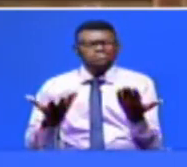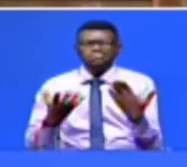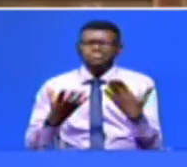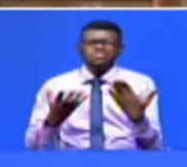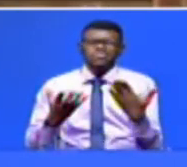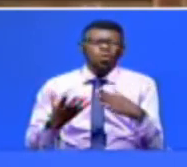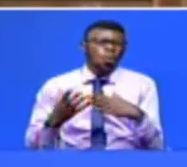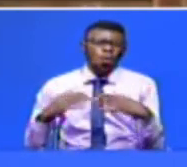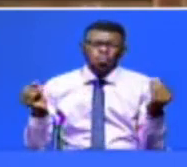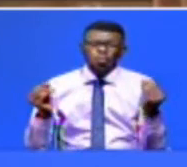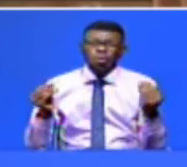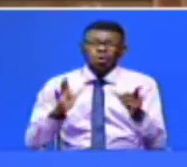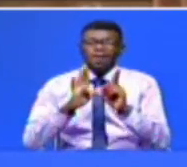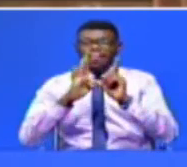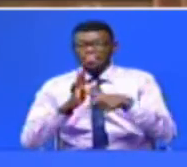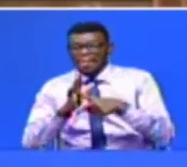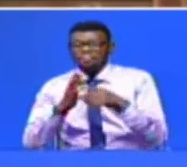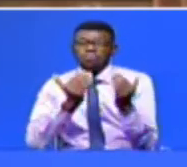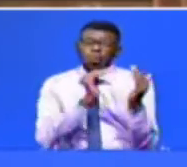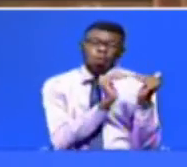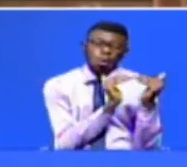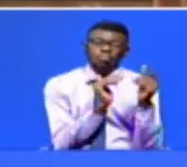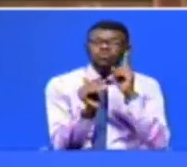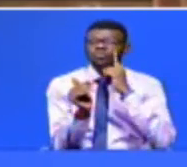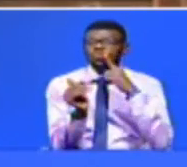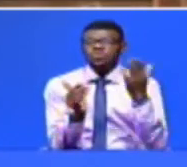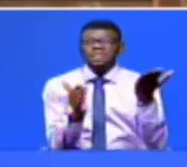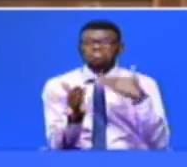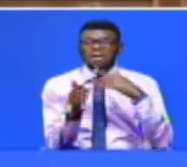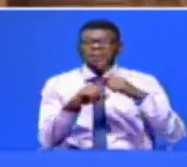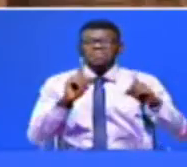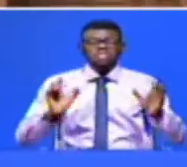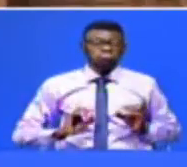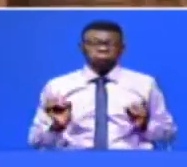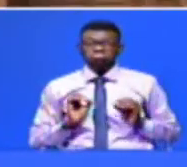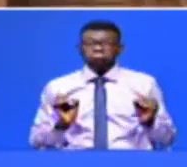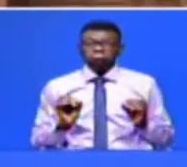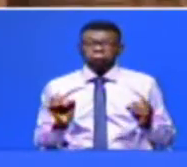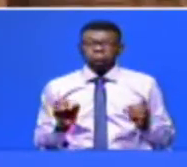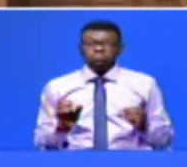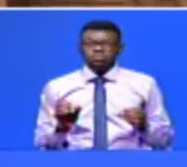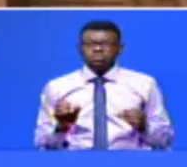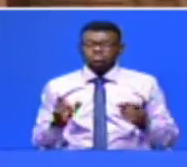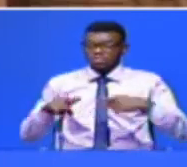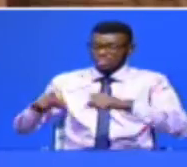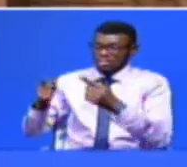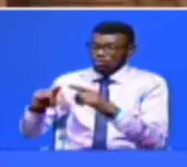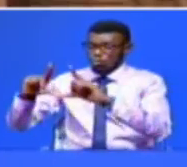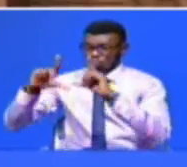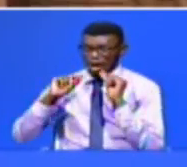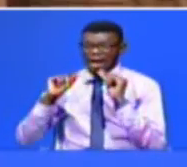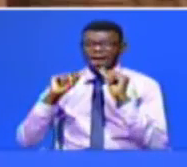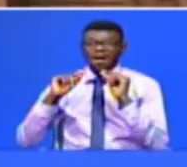you know, he's somewhere. Maybe he'll come the following day. The following day, he didn't come home. Na aliniambia ataenda